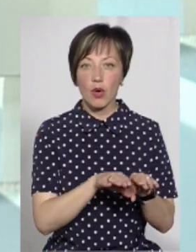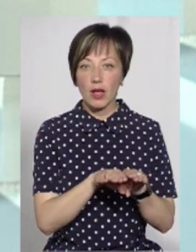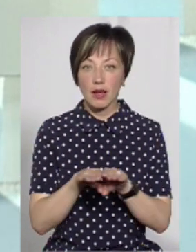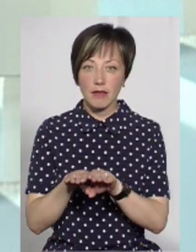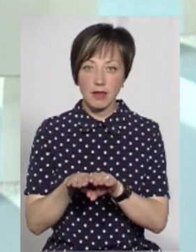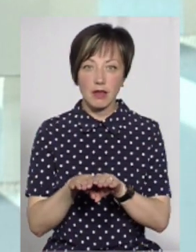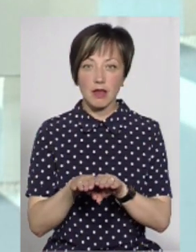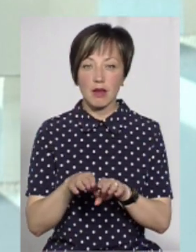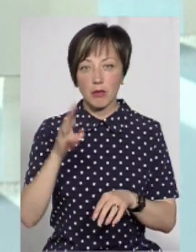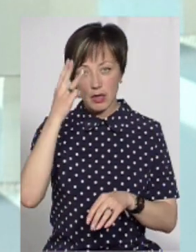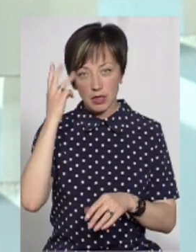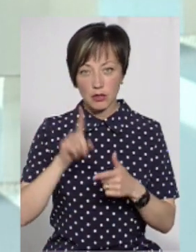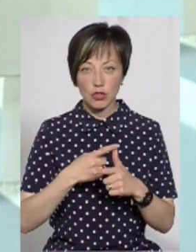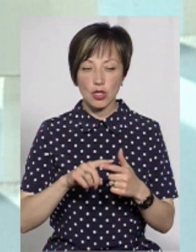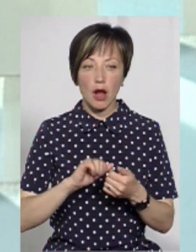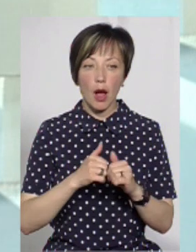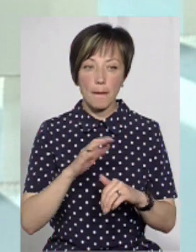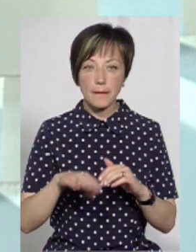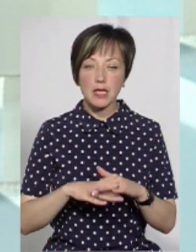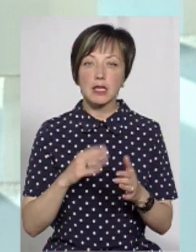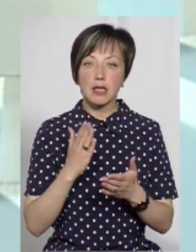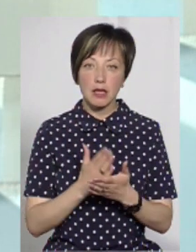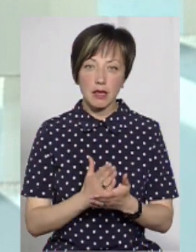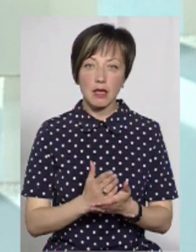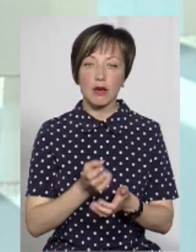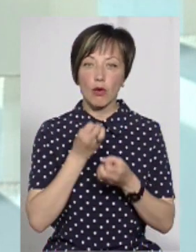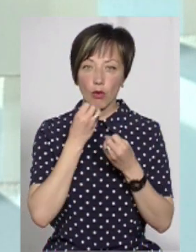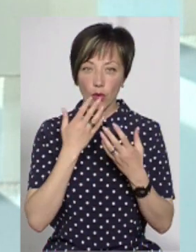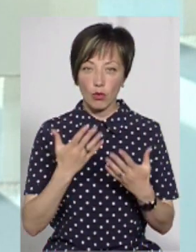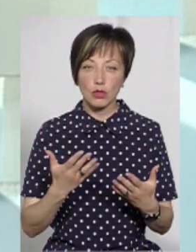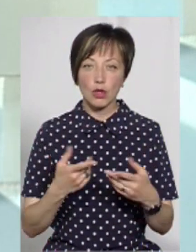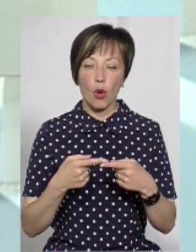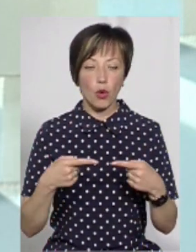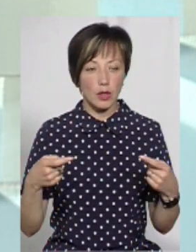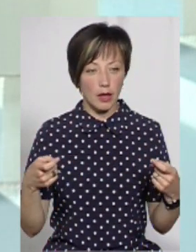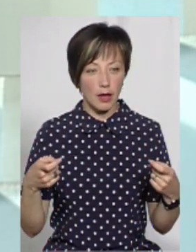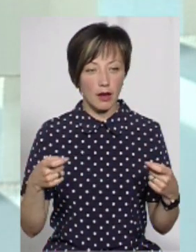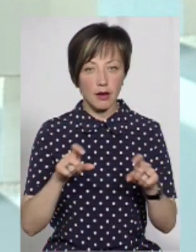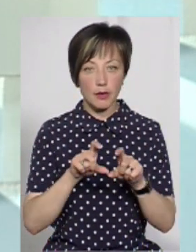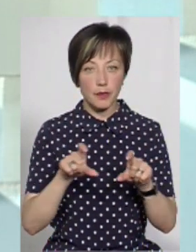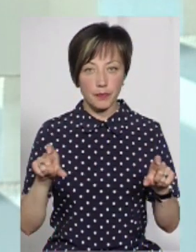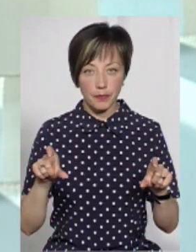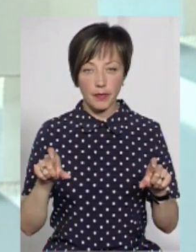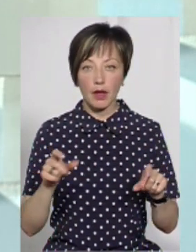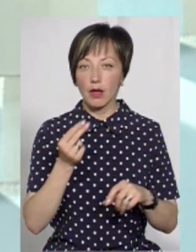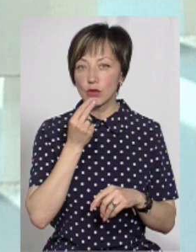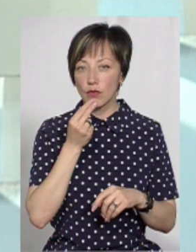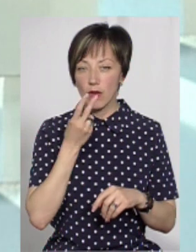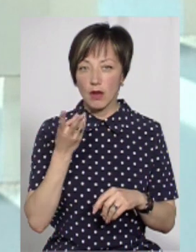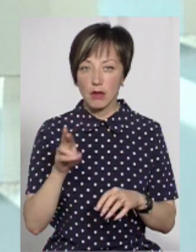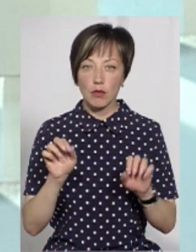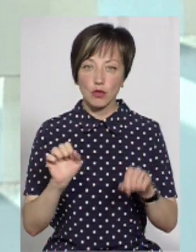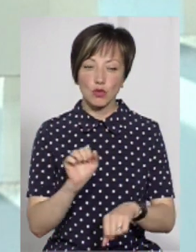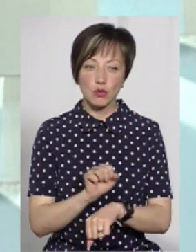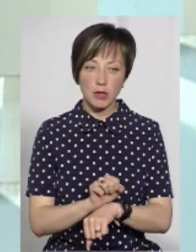рівня, можливо, як навіть у Хмельницькому чи Кам'янці, але є досить такі пристойні готелі, заклади харчування, де